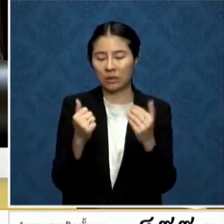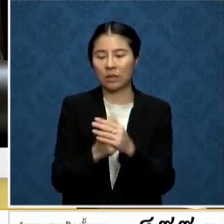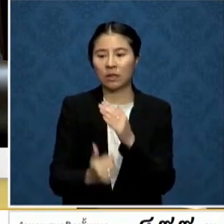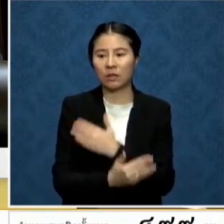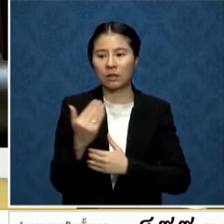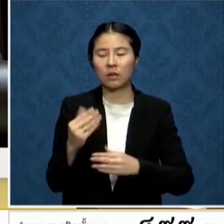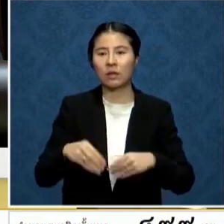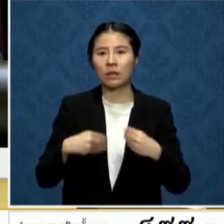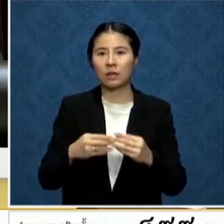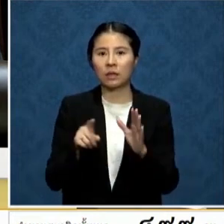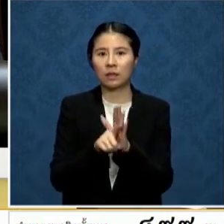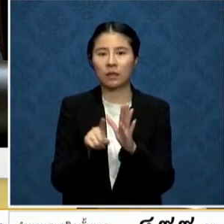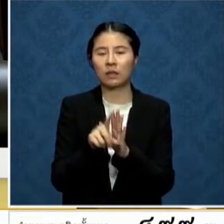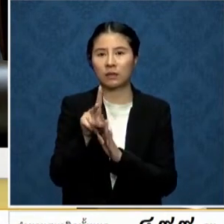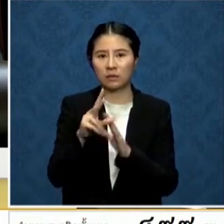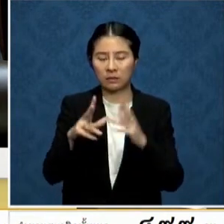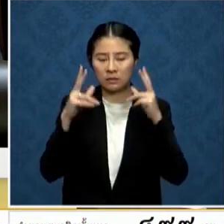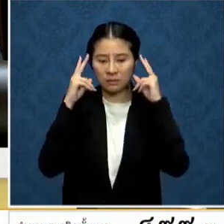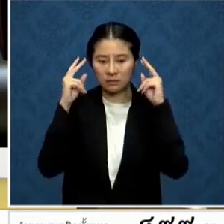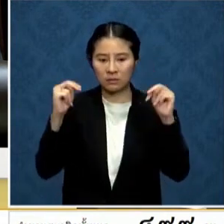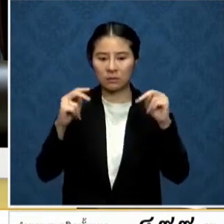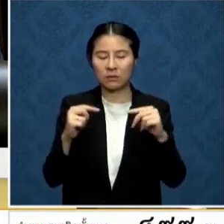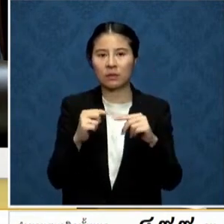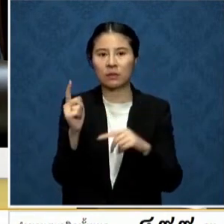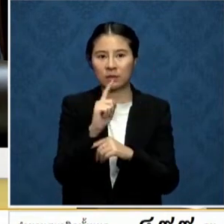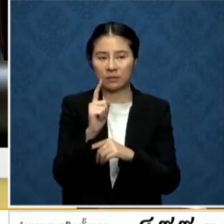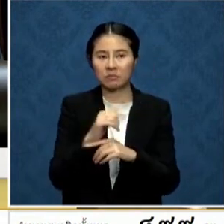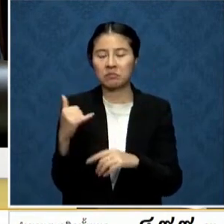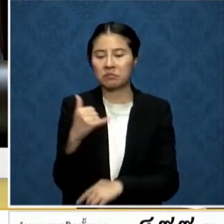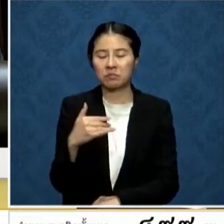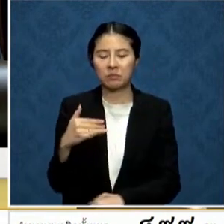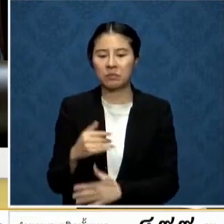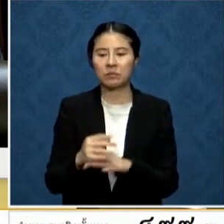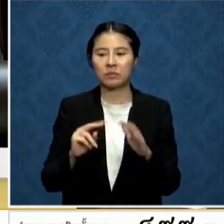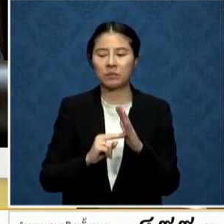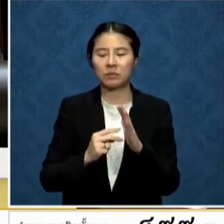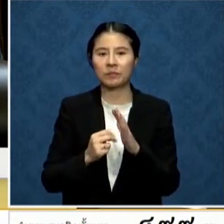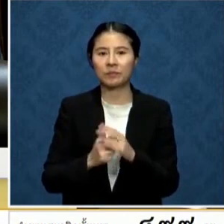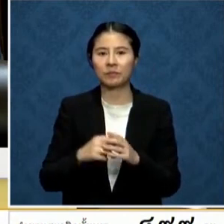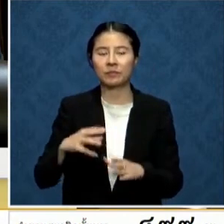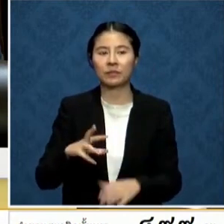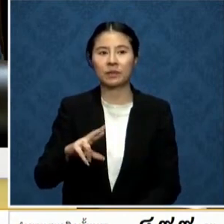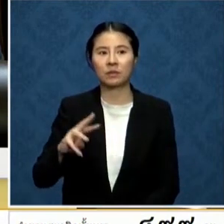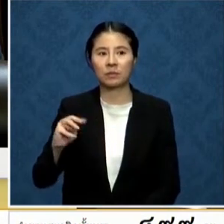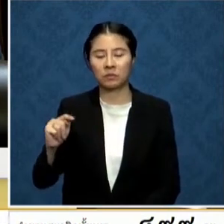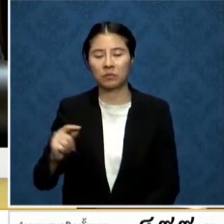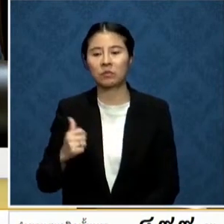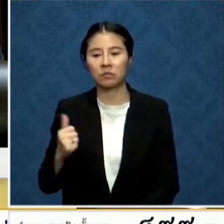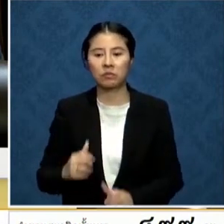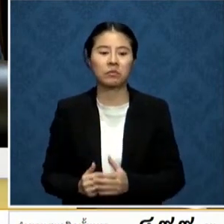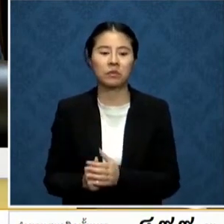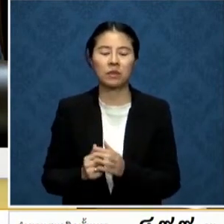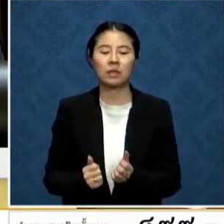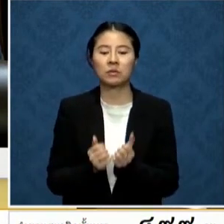เพียง 2ครั้งนะครับที่นายกรัฐมนตรีนั้นจะไม่มานะครับถ้าไม่มาก็ส่งรัฐมนตรีมาอื่นแต่ไม่เกิน 2ครั้งในสมัย 1